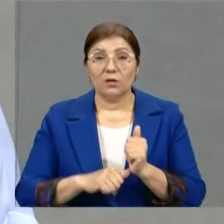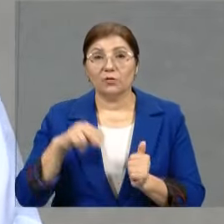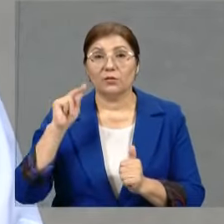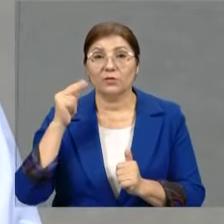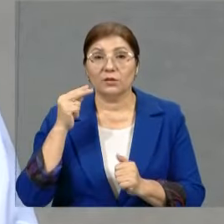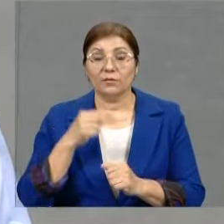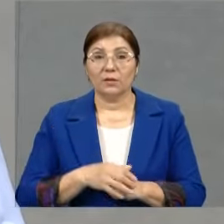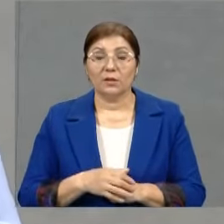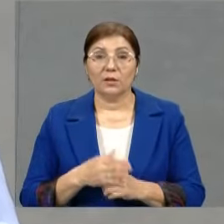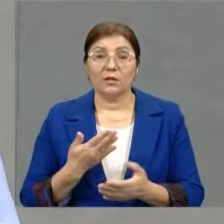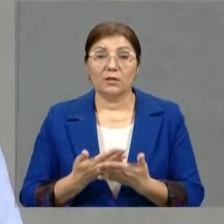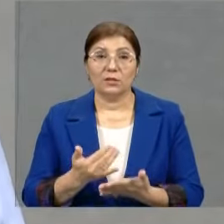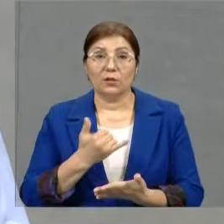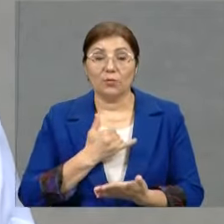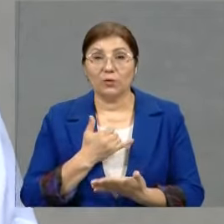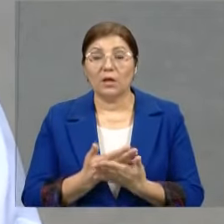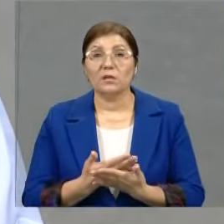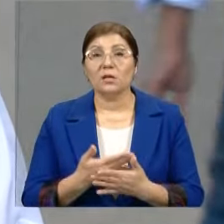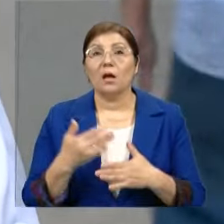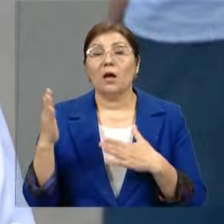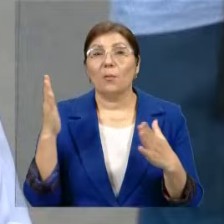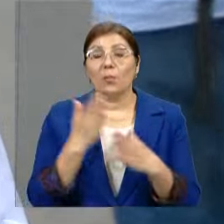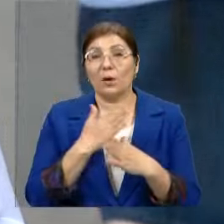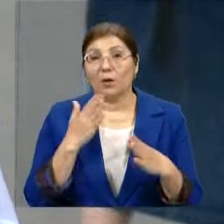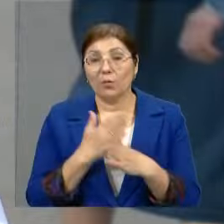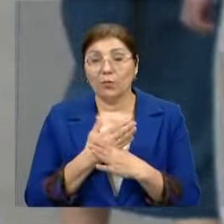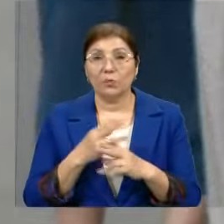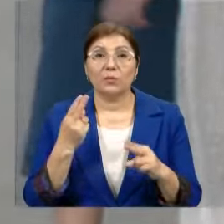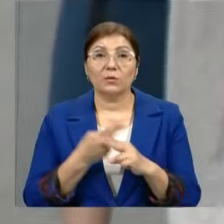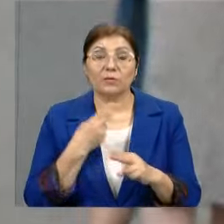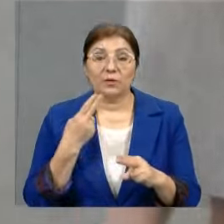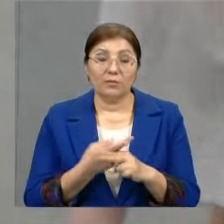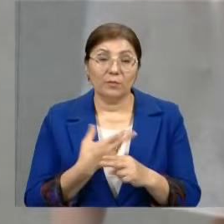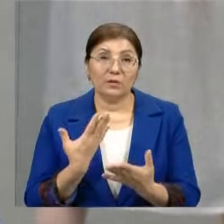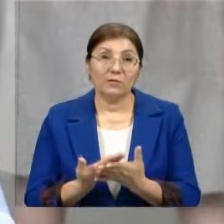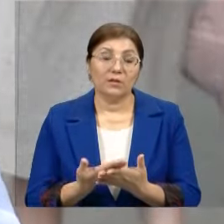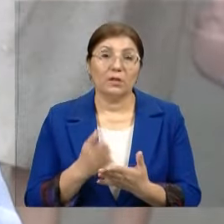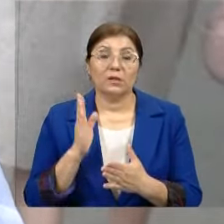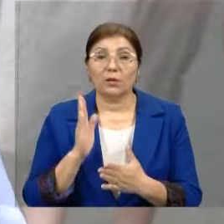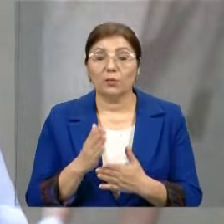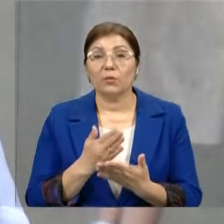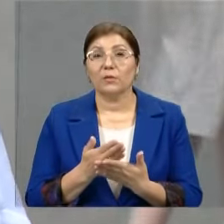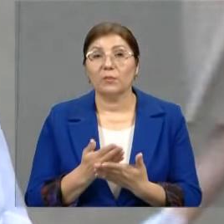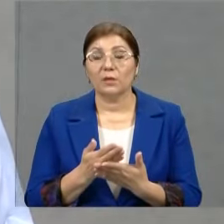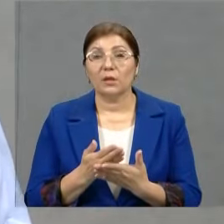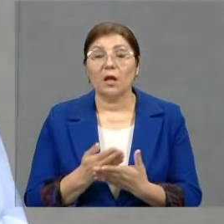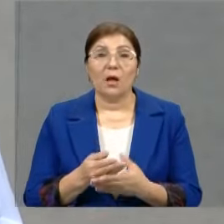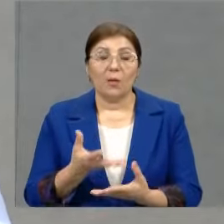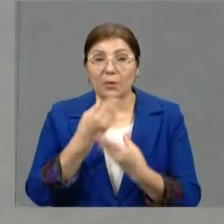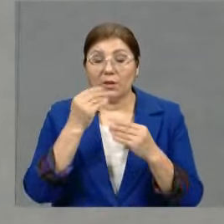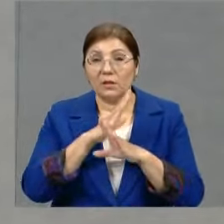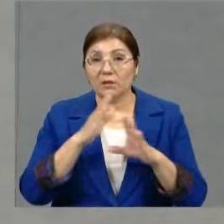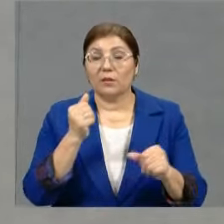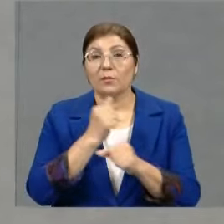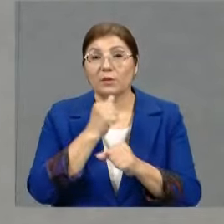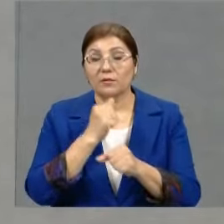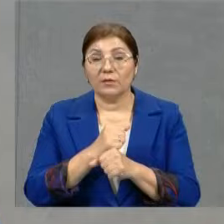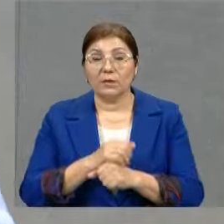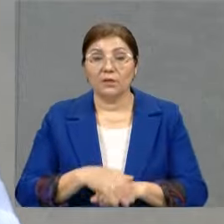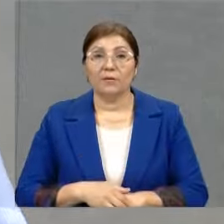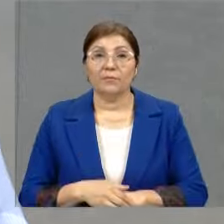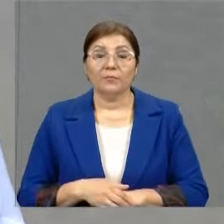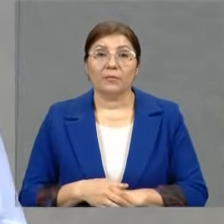Иногда, если у нас, знаете, погодные условия такие, выходят и несколько раз в неделю. у нас участок всегда, вот как с весны